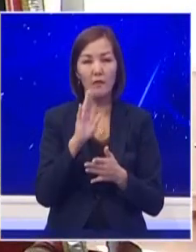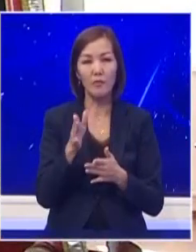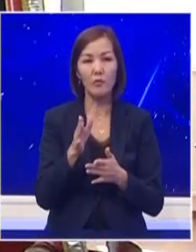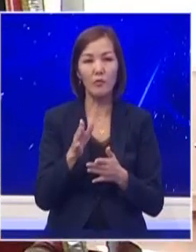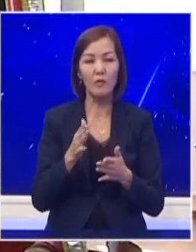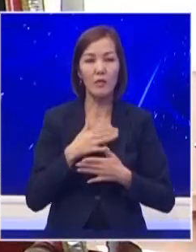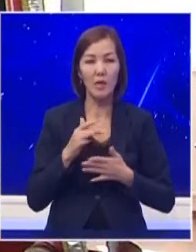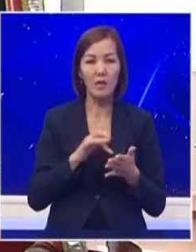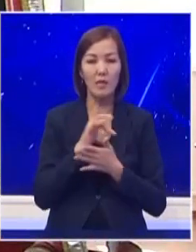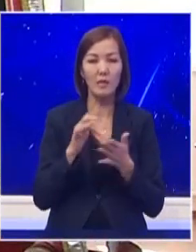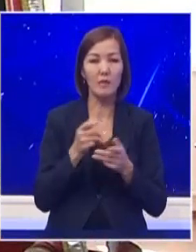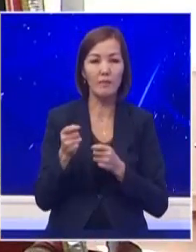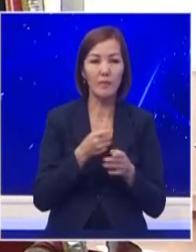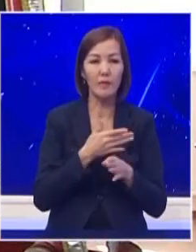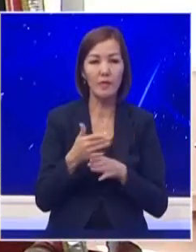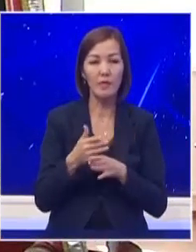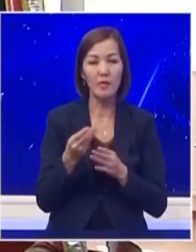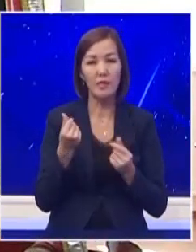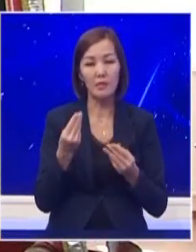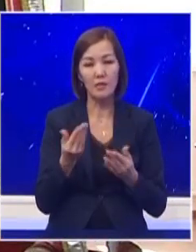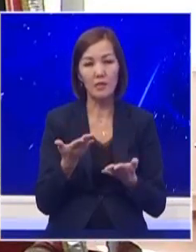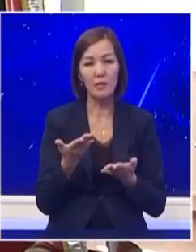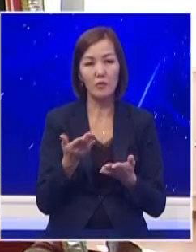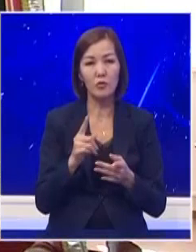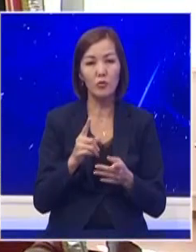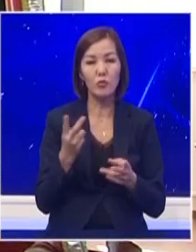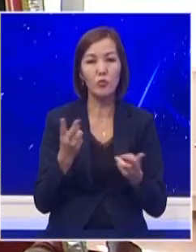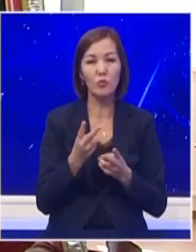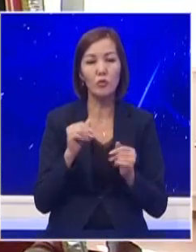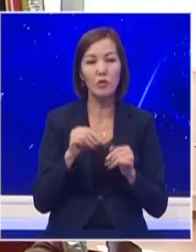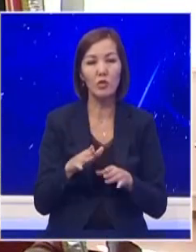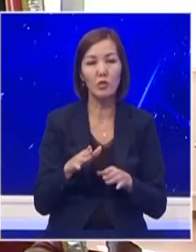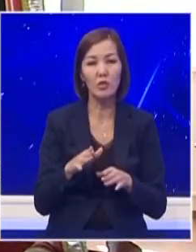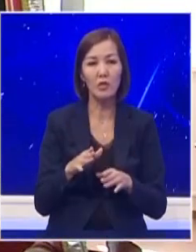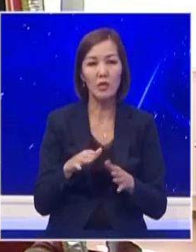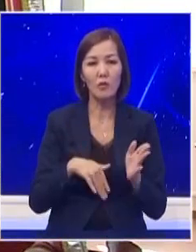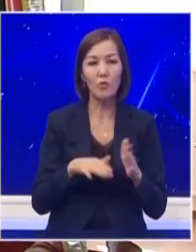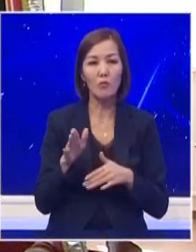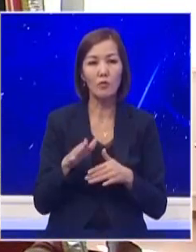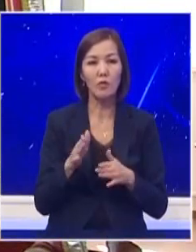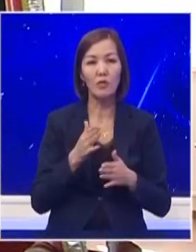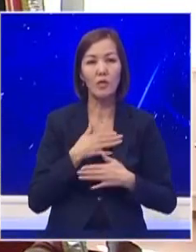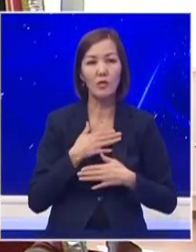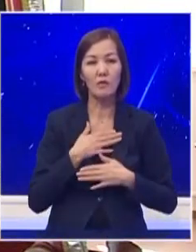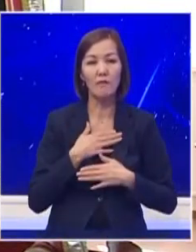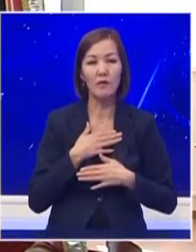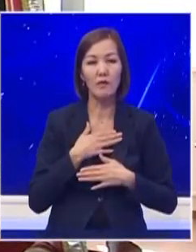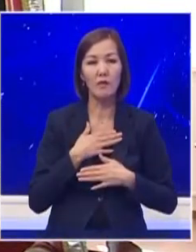нашим городским акиматом о выделении финансовых средств что можно будет решить для улучшения нашего